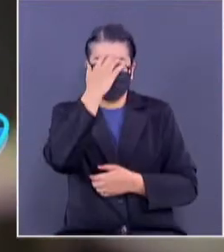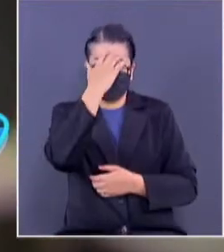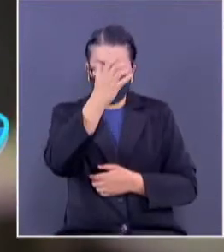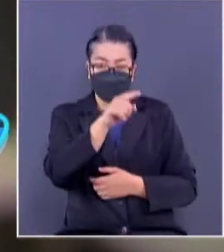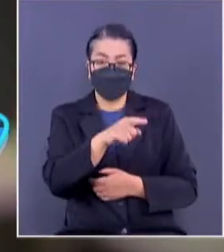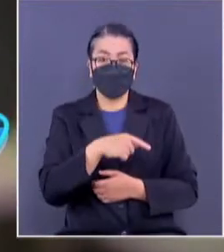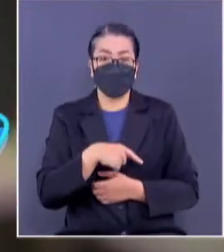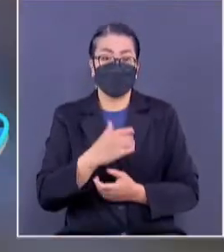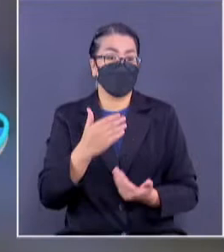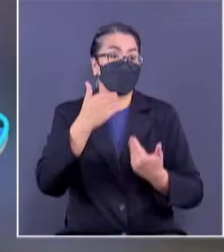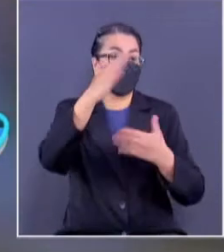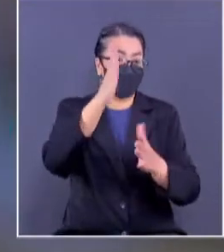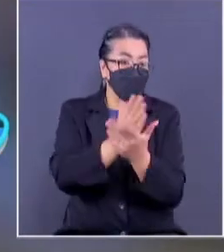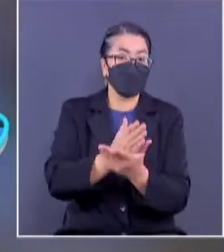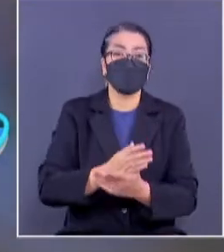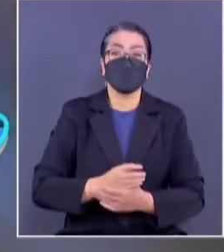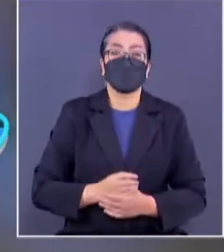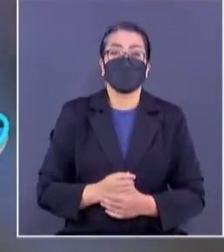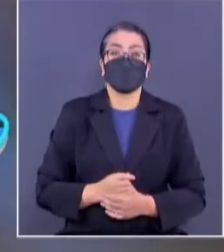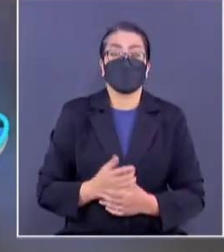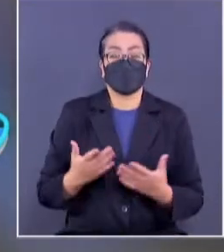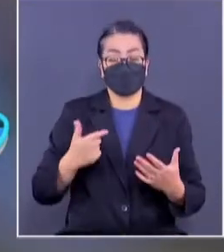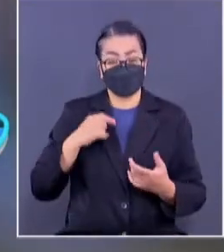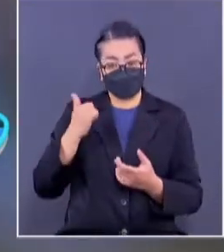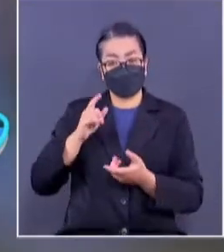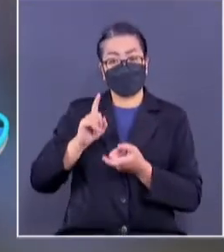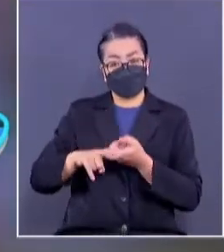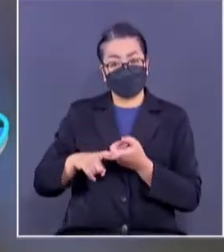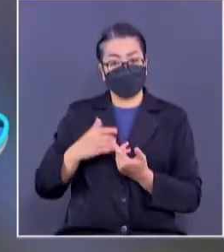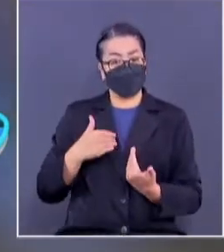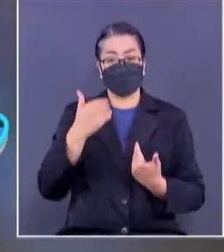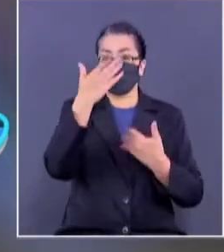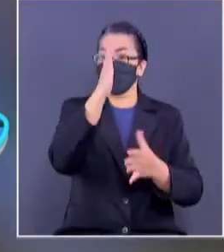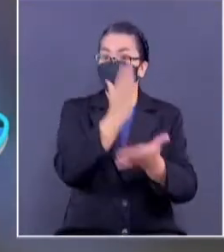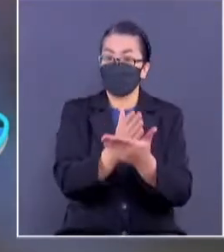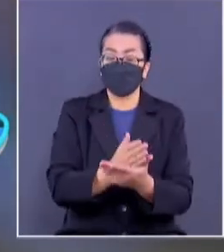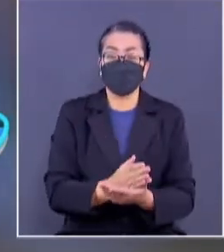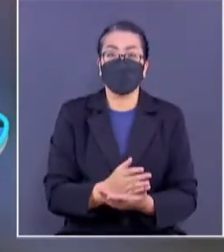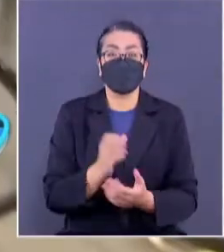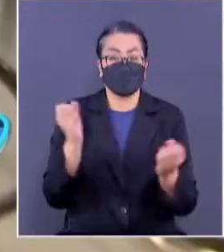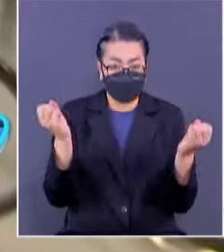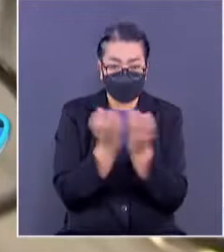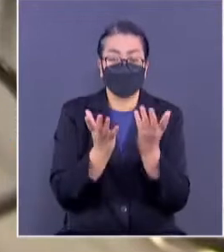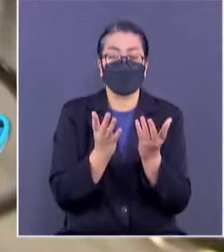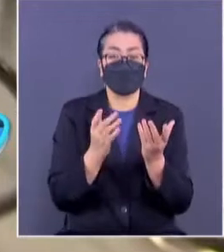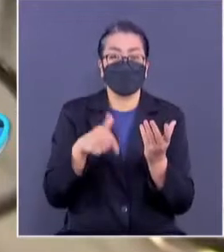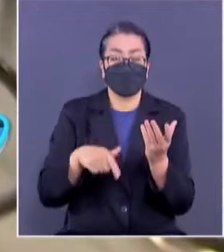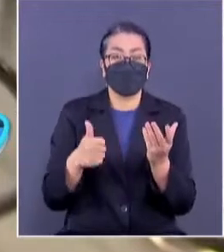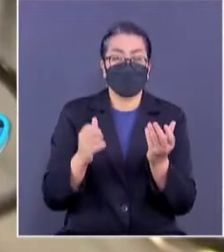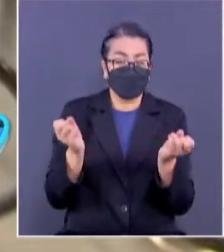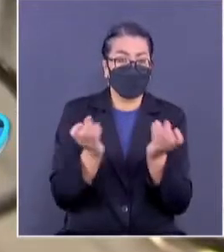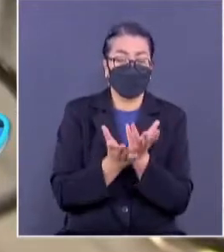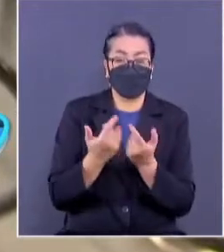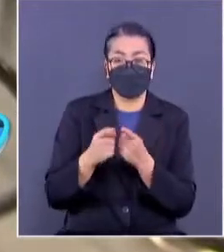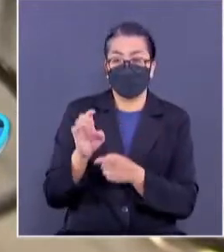หยุดส่งเลยไหมตอนนี้จะก็อาจจะเป็นไปได้นั่นคือวิเศษพลังงานที่อาจจะเกิดขึ้นในโลกนี้เลยก็ได้นะครับจนได้สามารถ